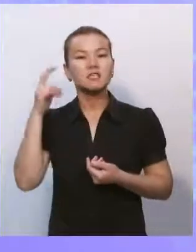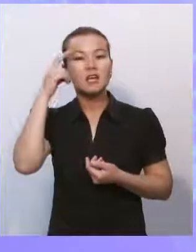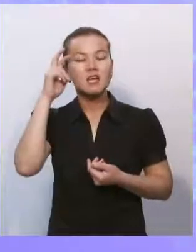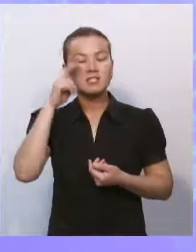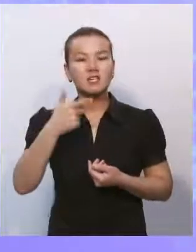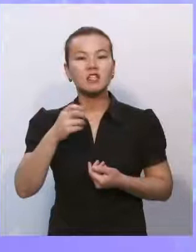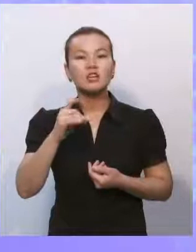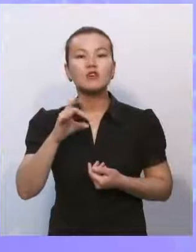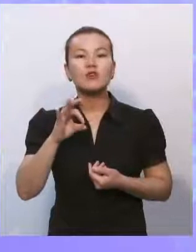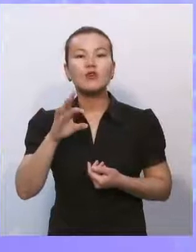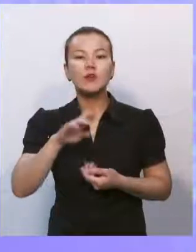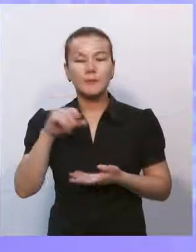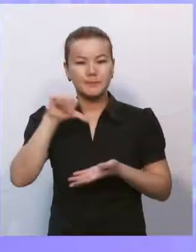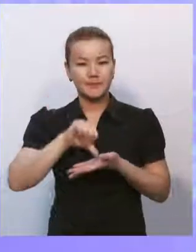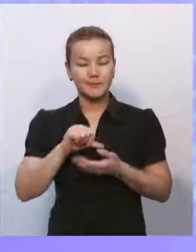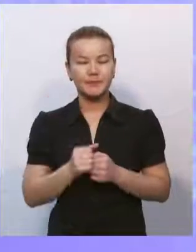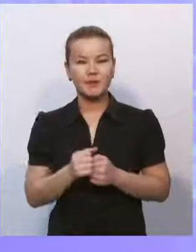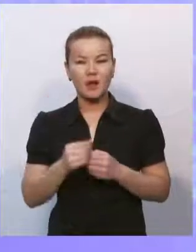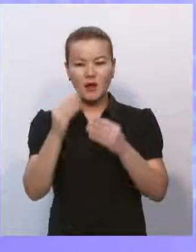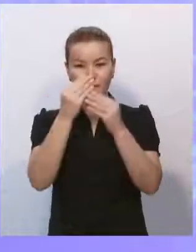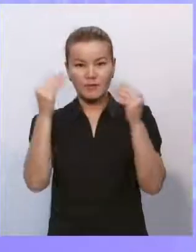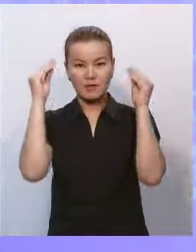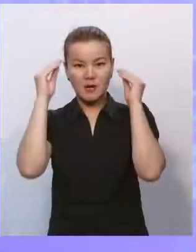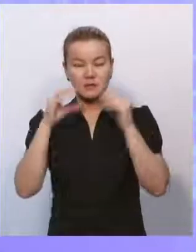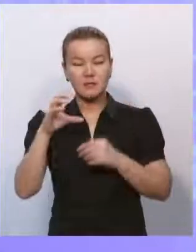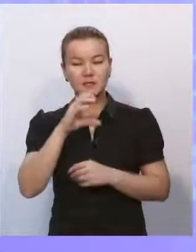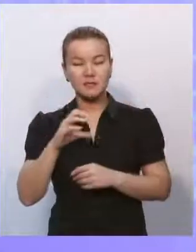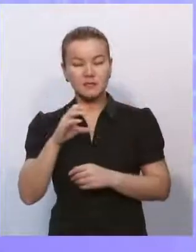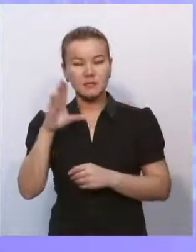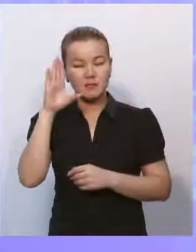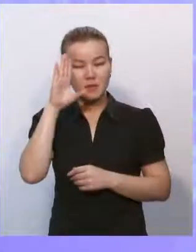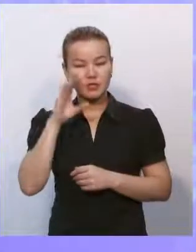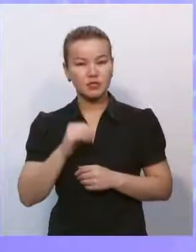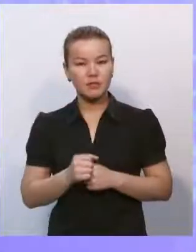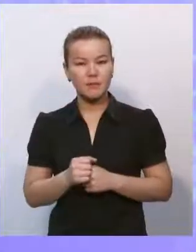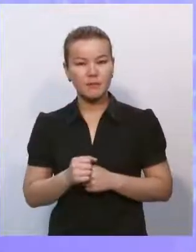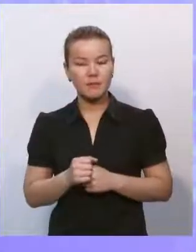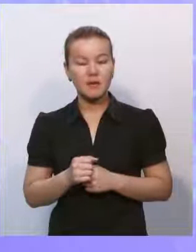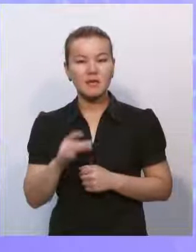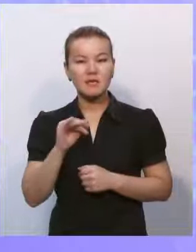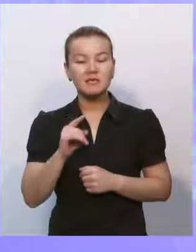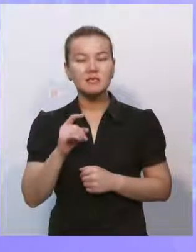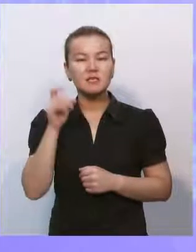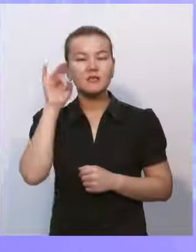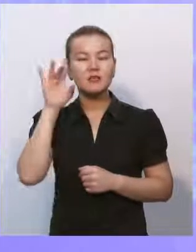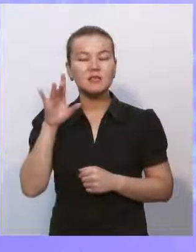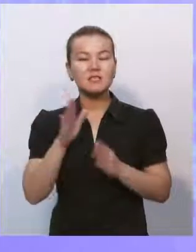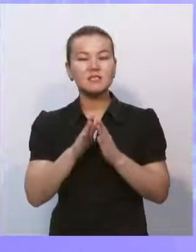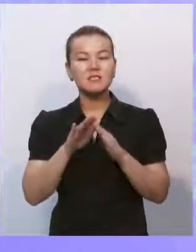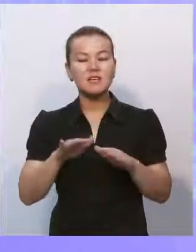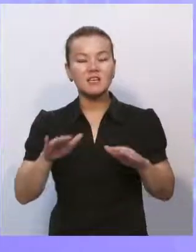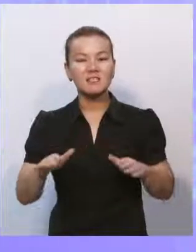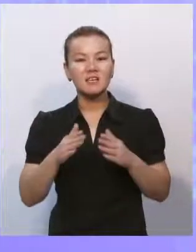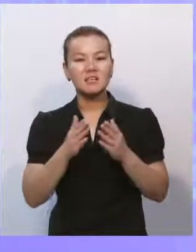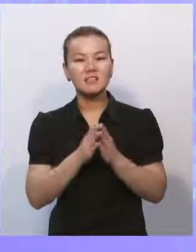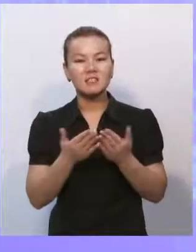героя в шляпе синенькая мальчишка из известной детской книжки